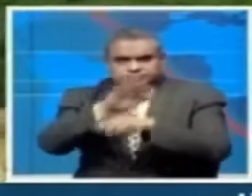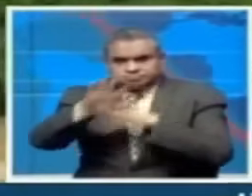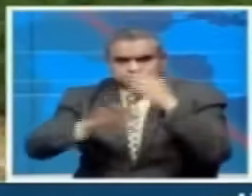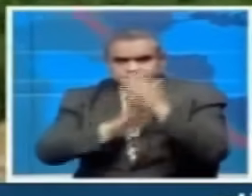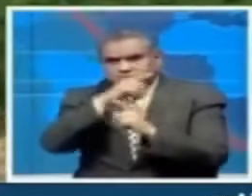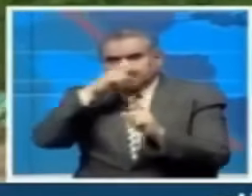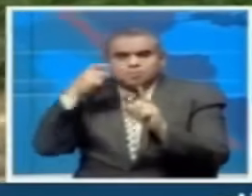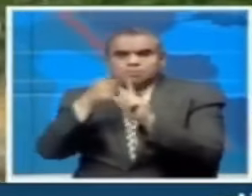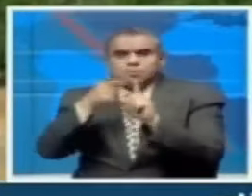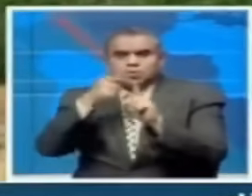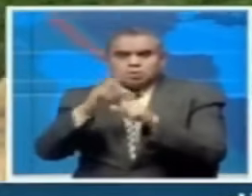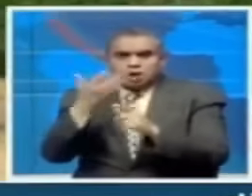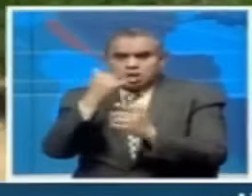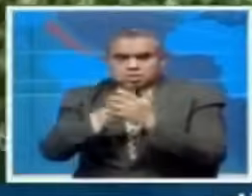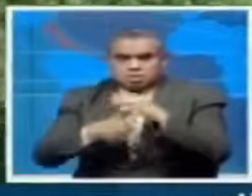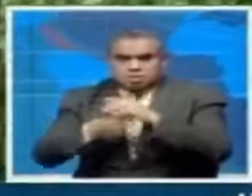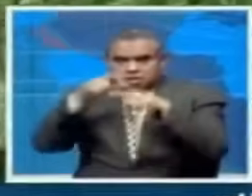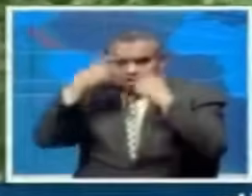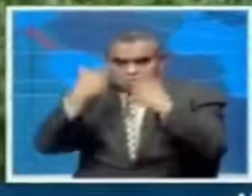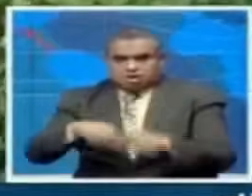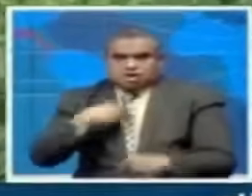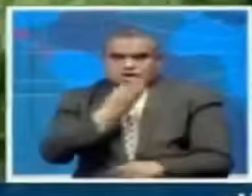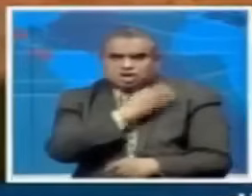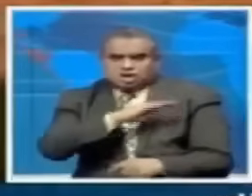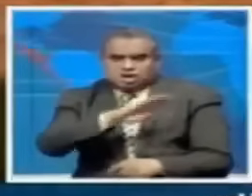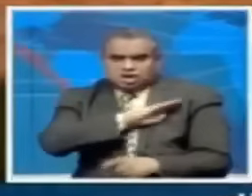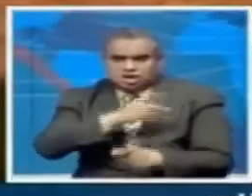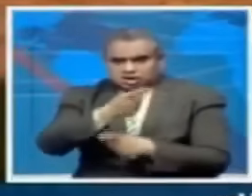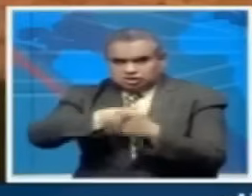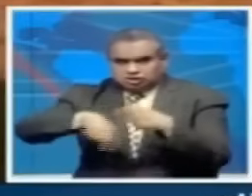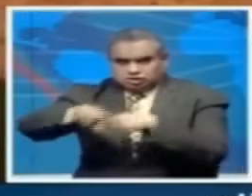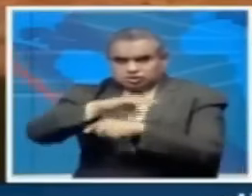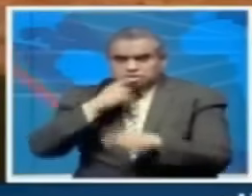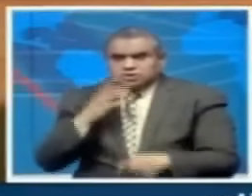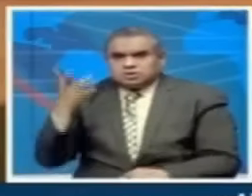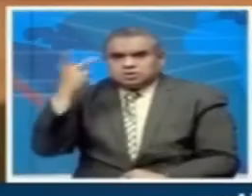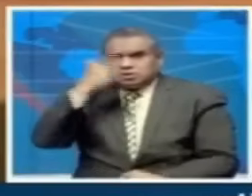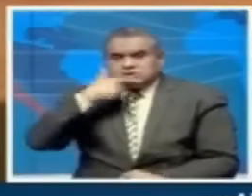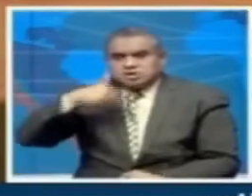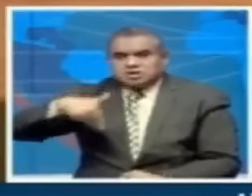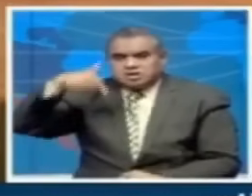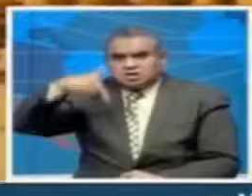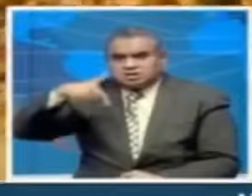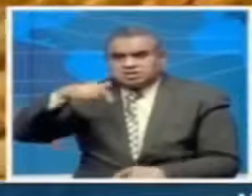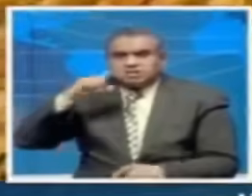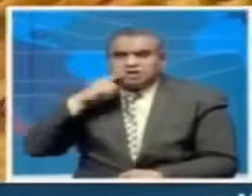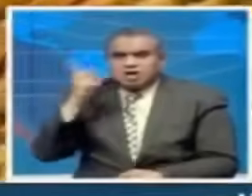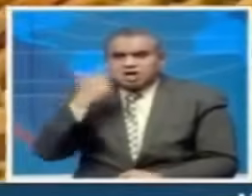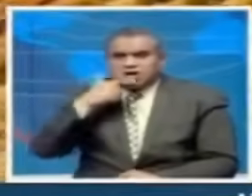المخدرة بنطاق الجيش الثالث الميداني بإجمالي 16 مرحلة،